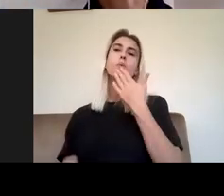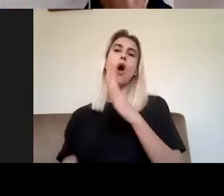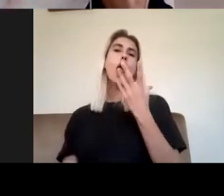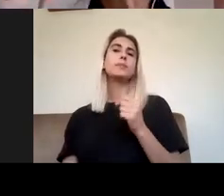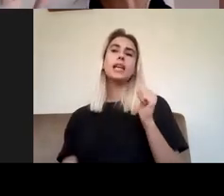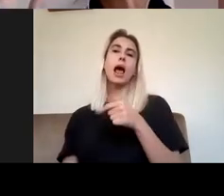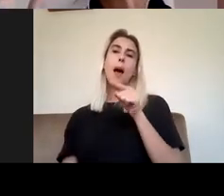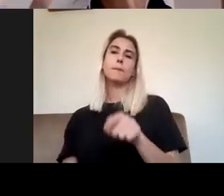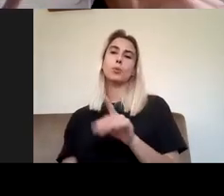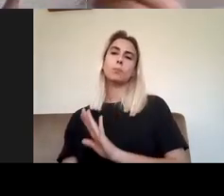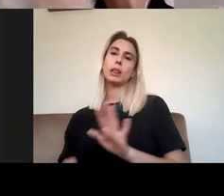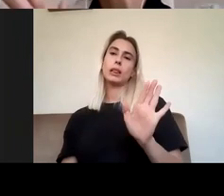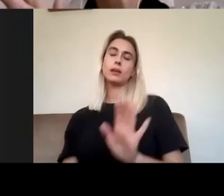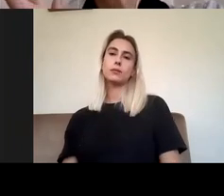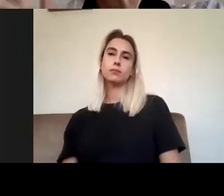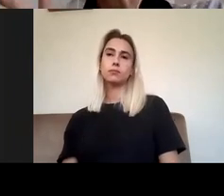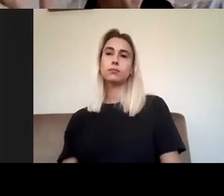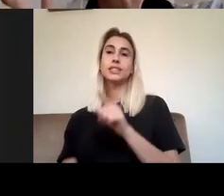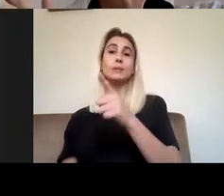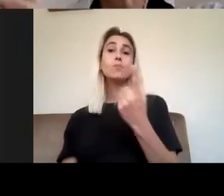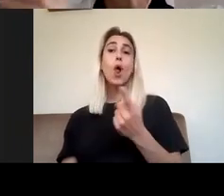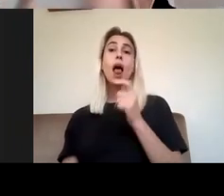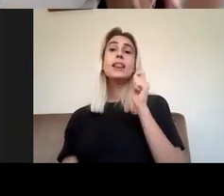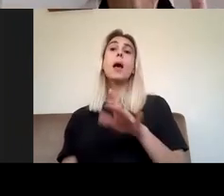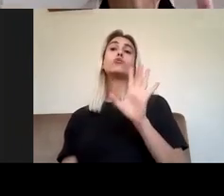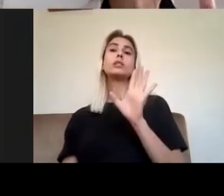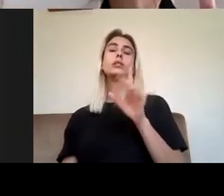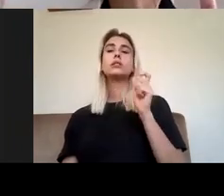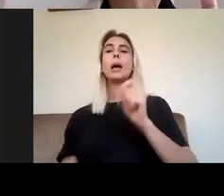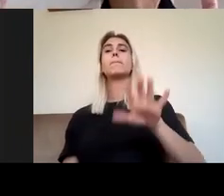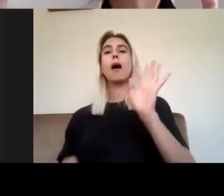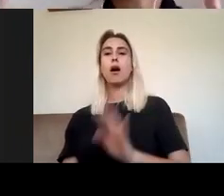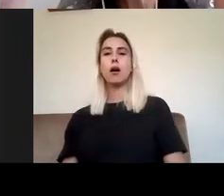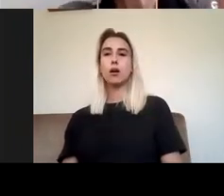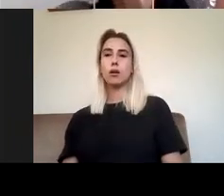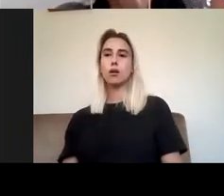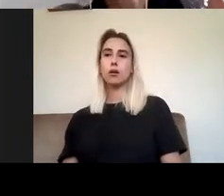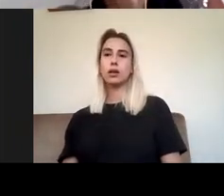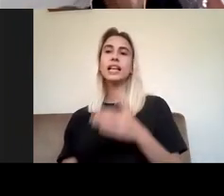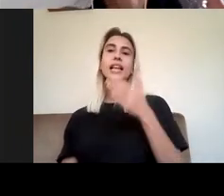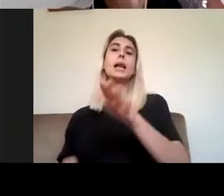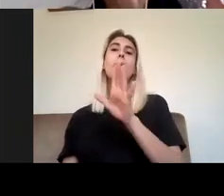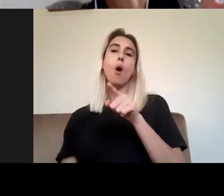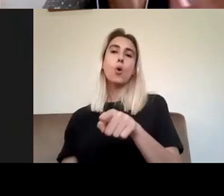bu. Bitti. Siz bunu böyle yapmayacaksanız o zaman yapmayın. Girmeyin o işe.